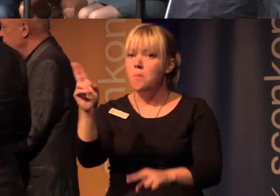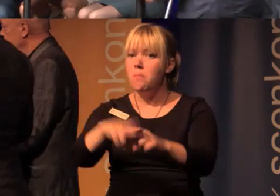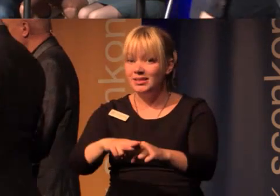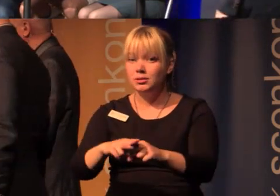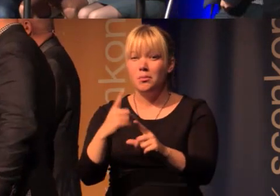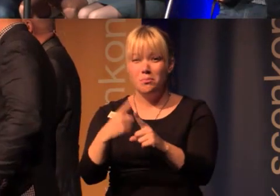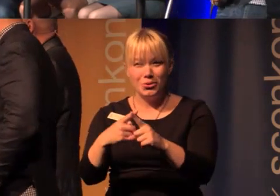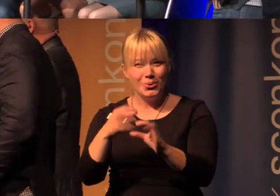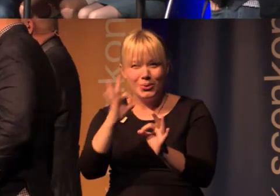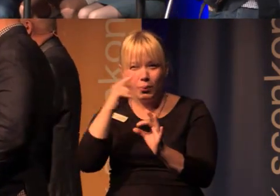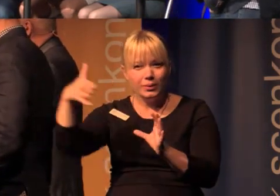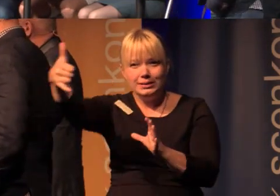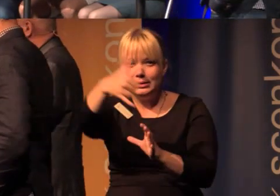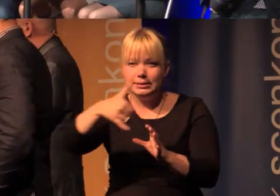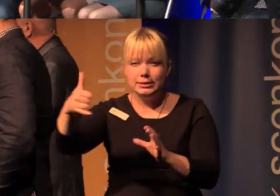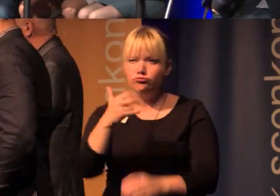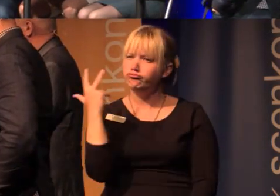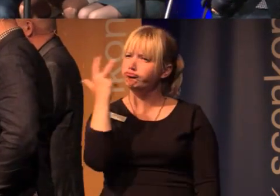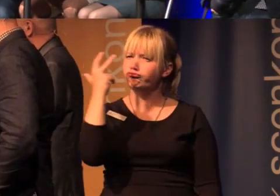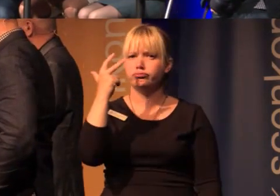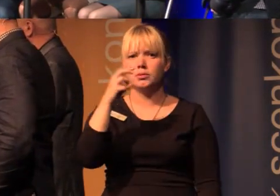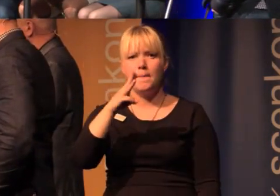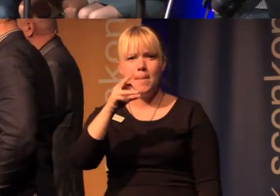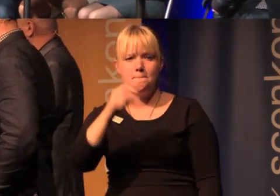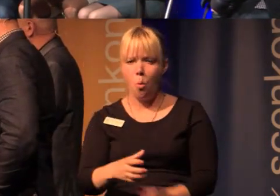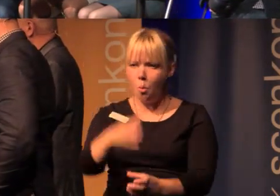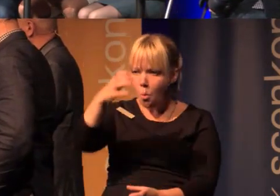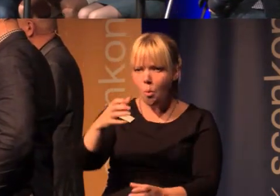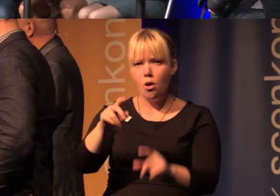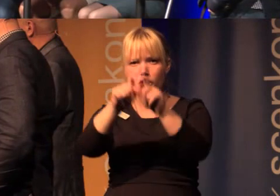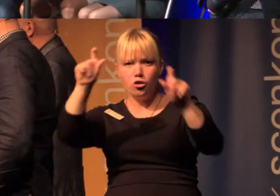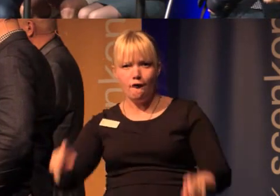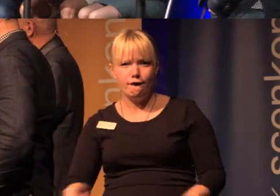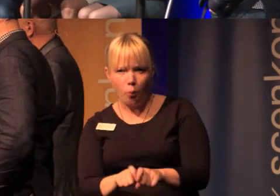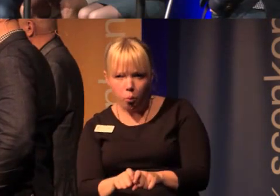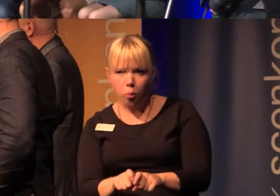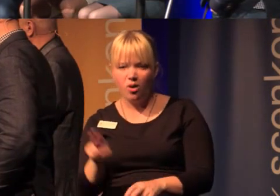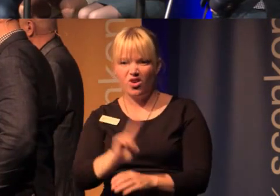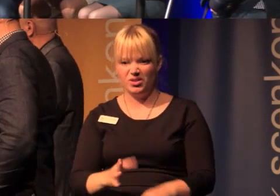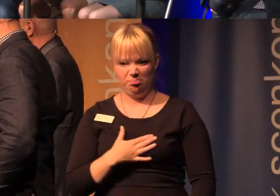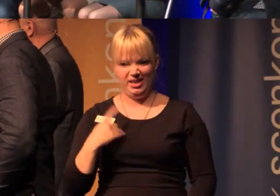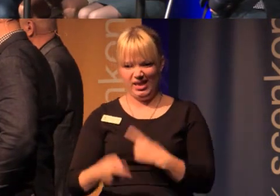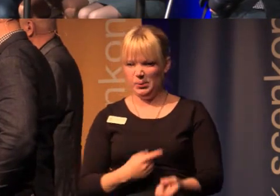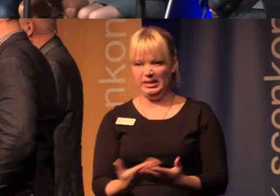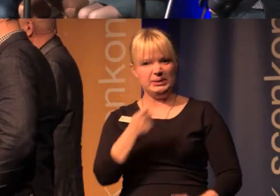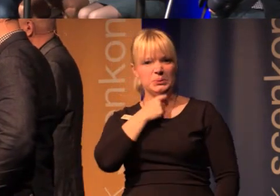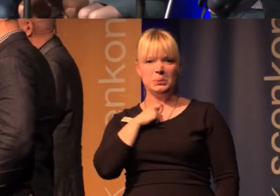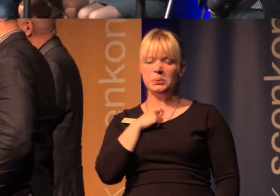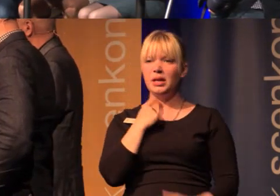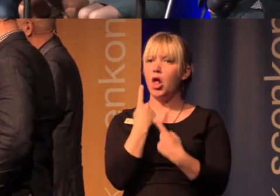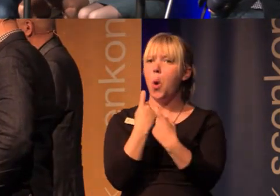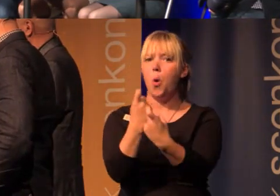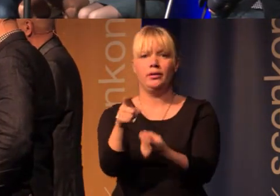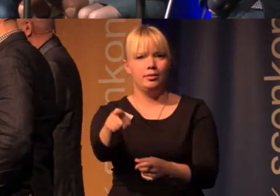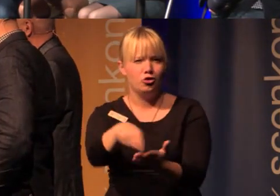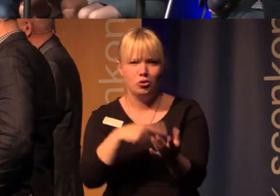ut inne på de här lokalerna. Det är stora marmorpelare och tavlor och konst. Alltså så här, min generation är inte så sugen på den typen av kultur, tror jag. Inte i den